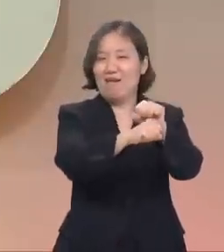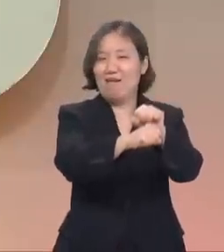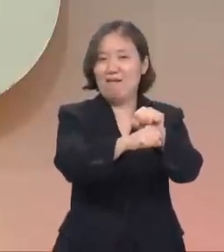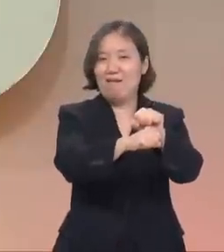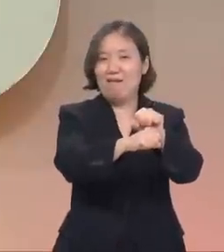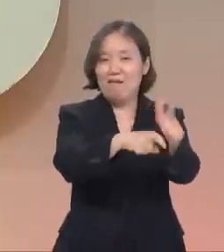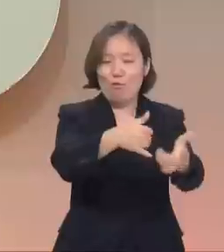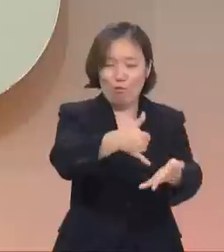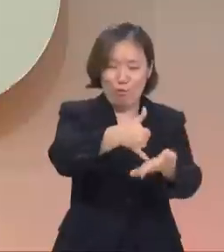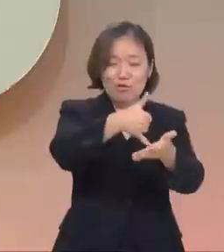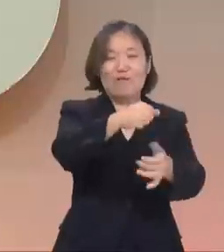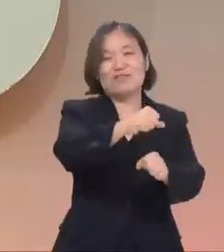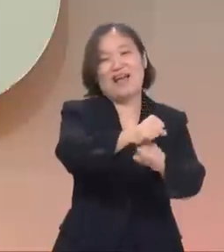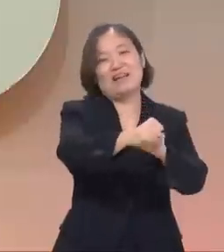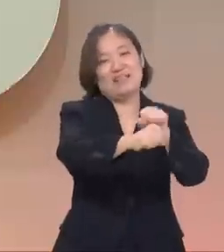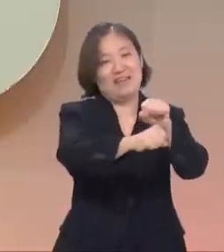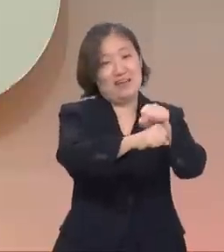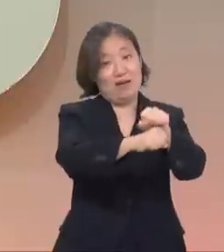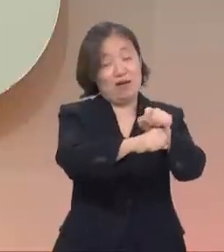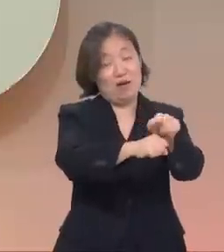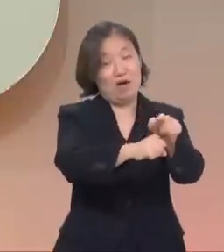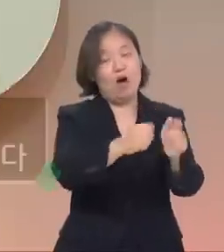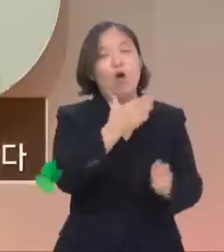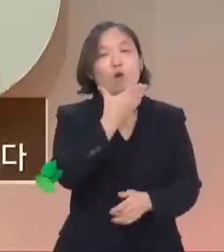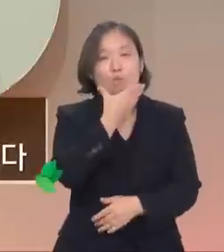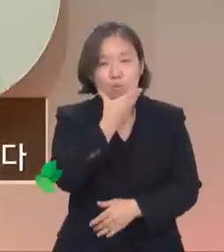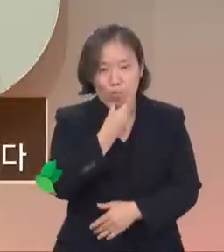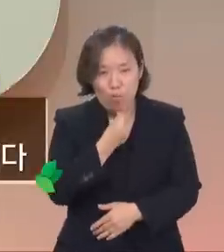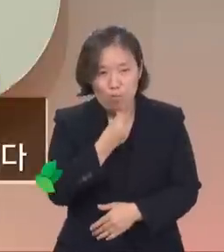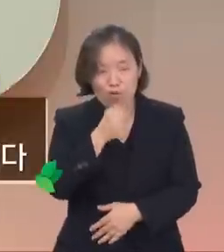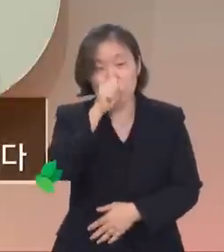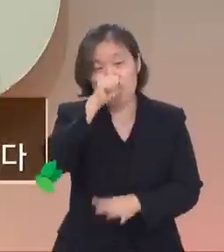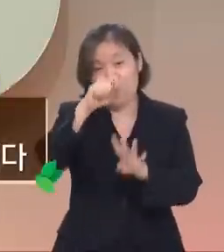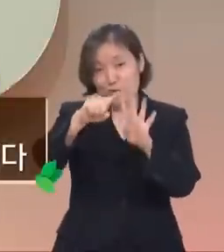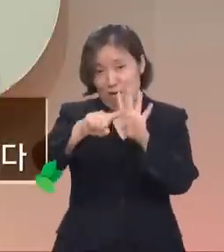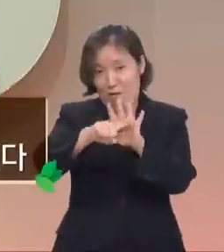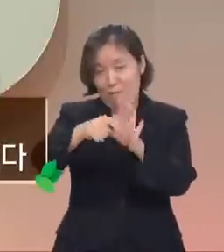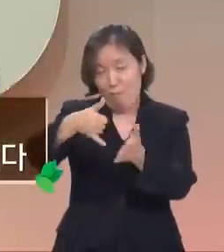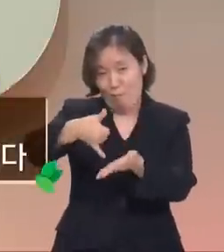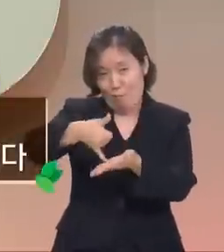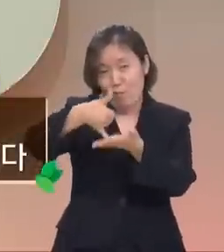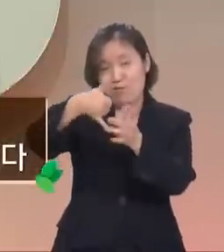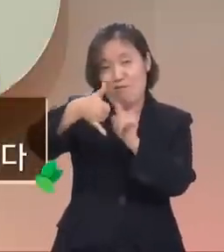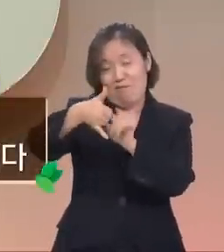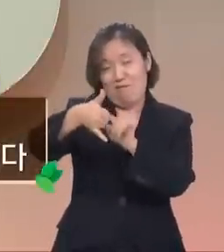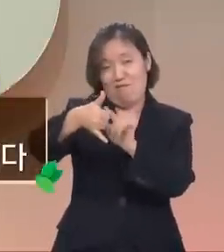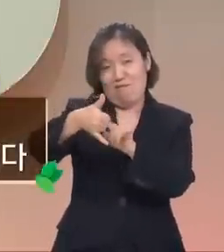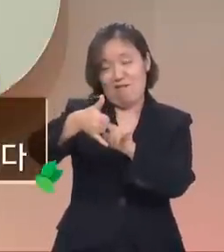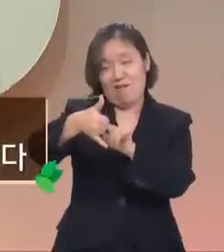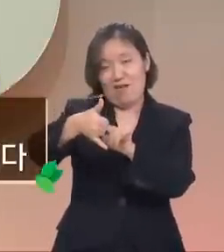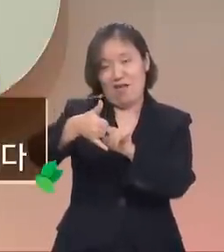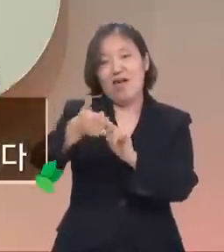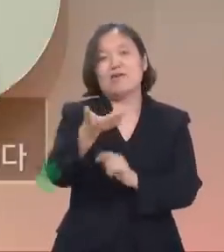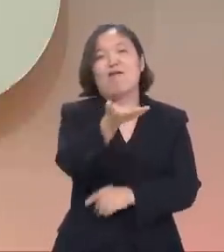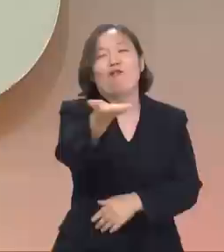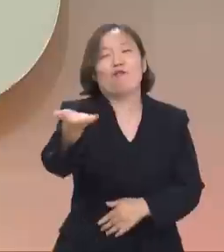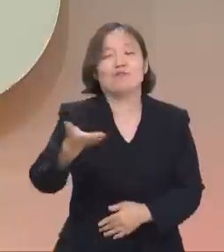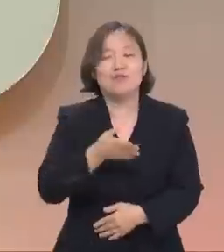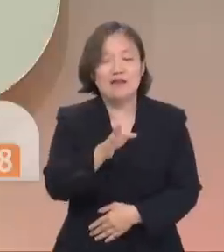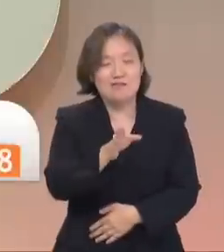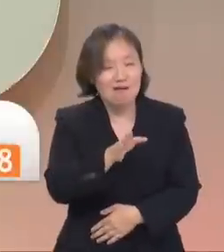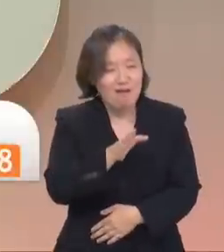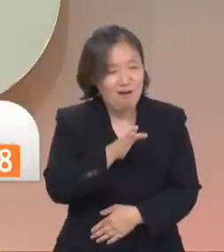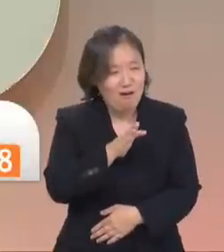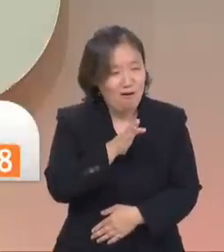공덕을 닦으십시오 복과 선업과 공덕의 힘이 여러분들을